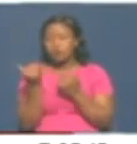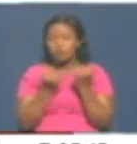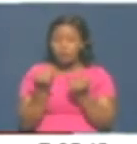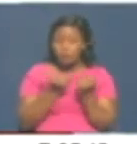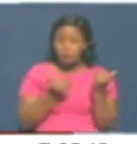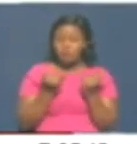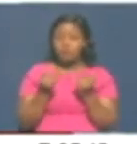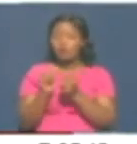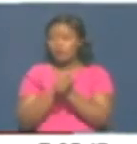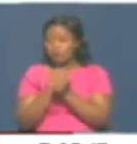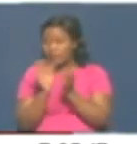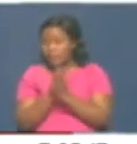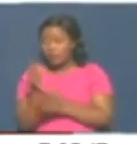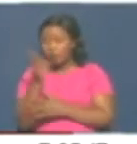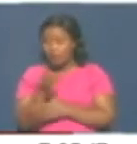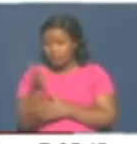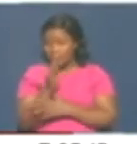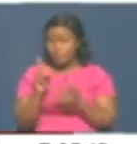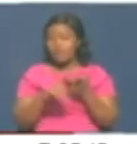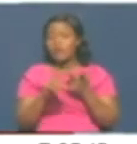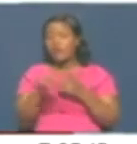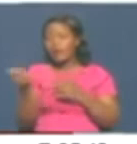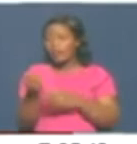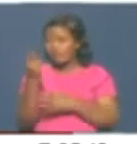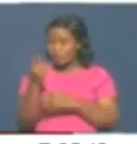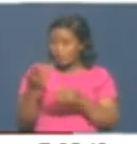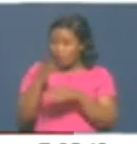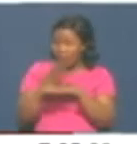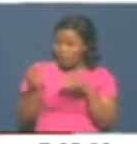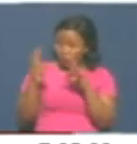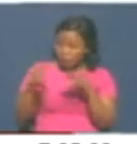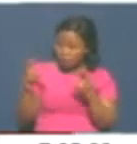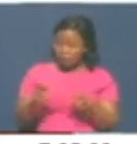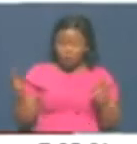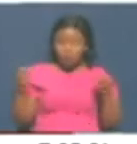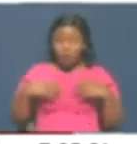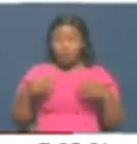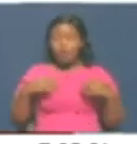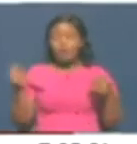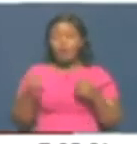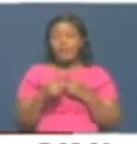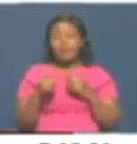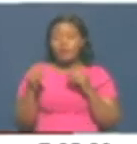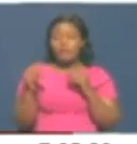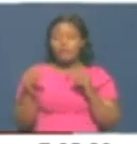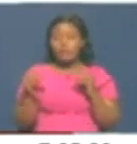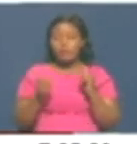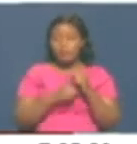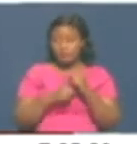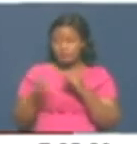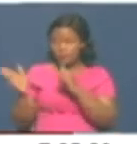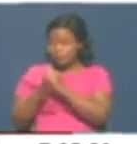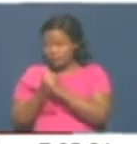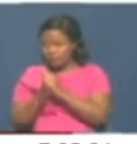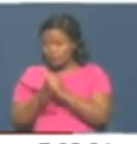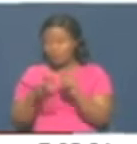Jumatano, na wengine wawili baada ya ukaguzi wa kumbukumbu za mwezi Septemba kwenye taasisi mbalimbali za afya humu